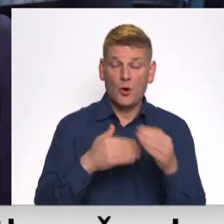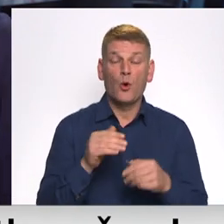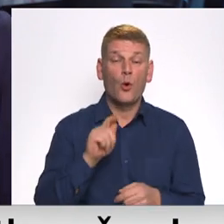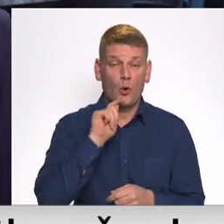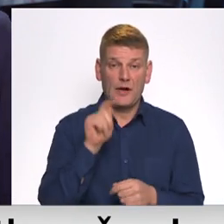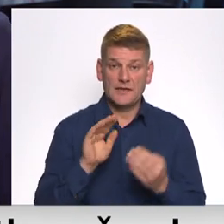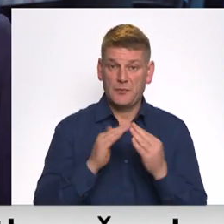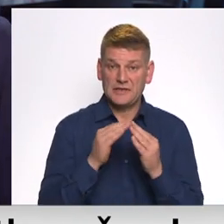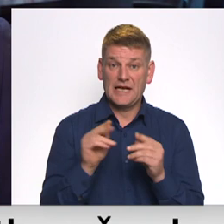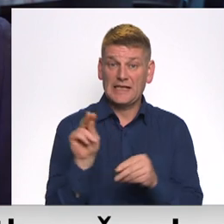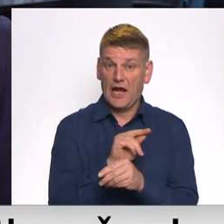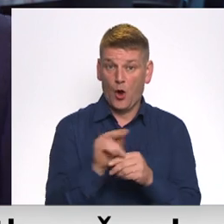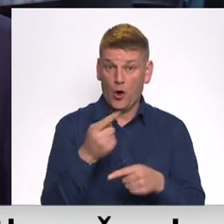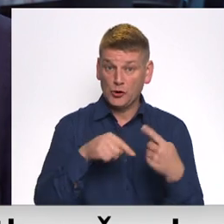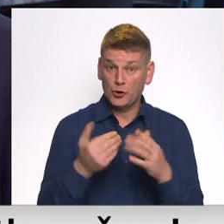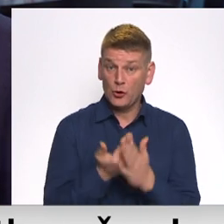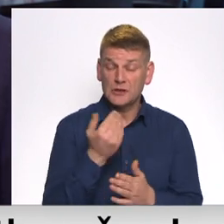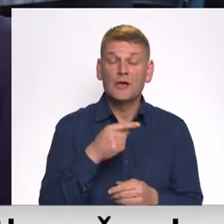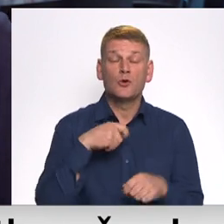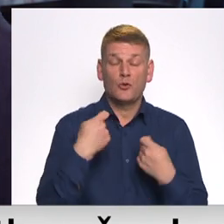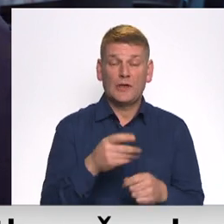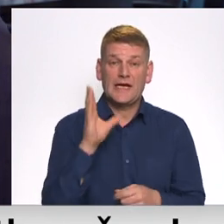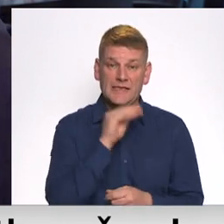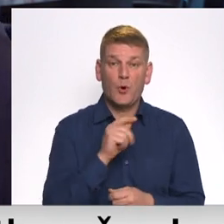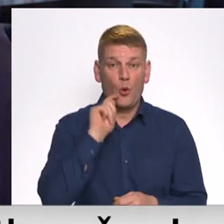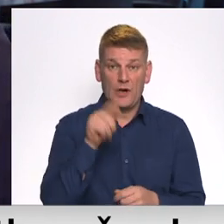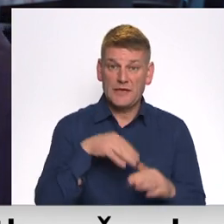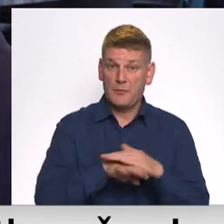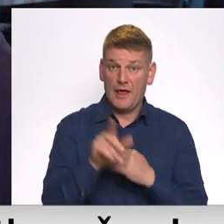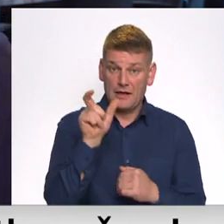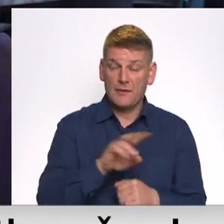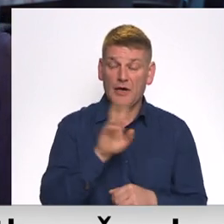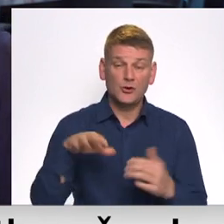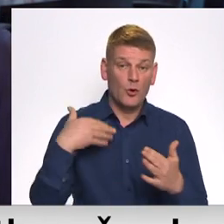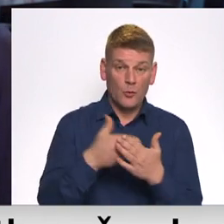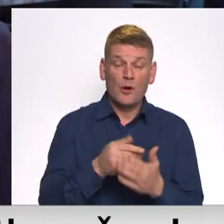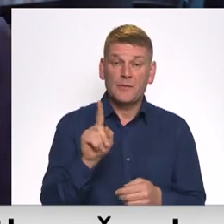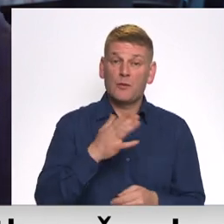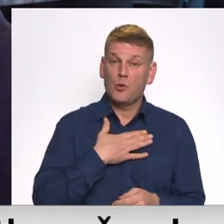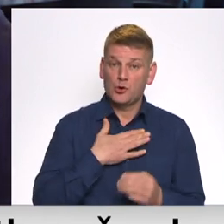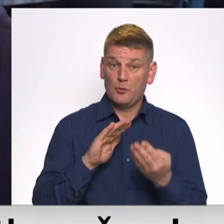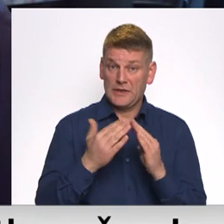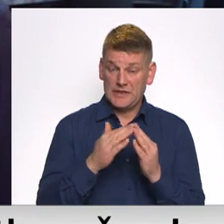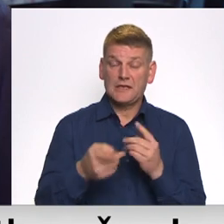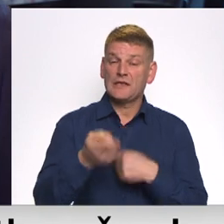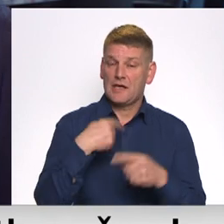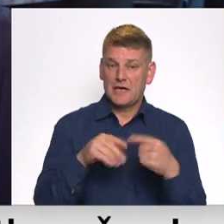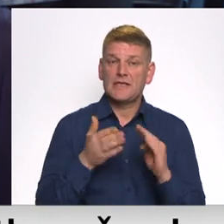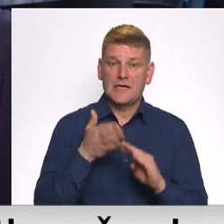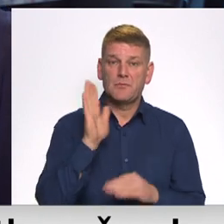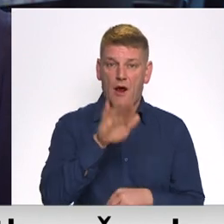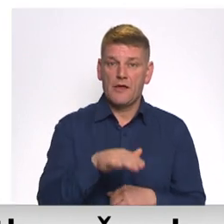pilsētu rekonstrukciju, mēs varam dot iespēju Ukraiņu bēgļiem, kas joprojām atrodas mūsu pilsētās, atgriezties